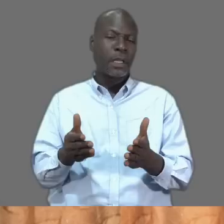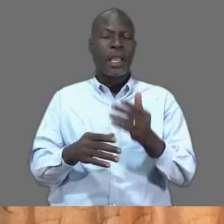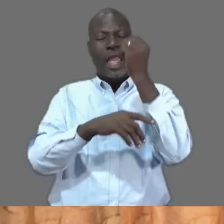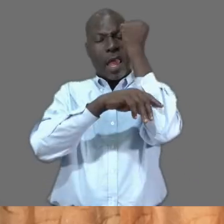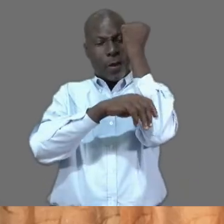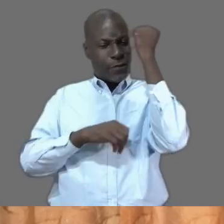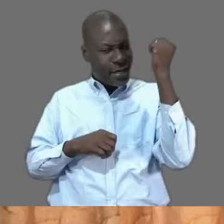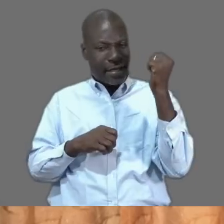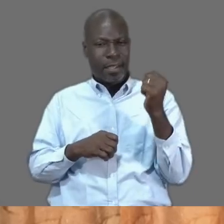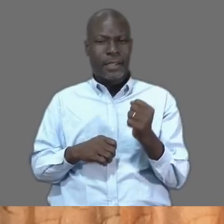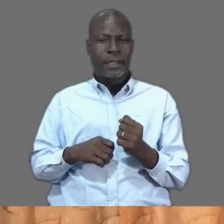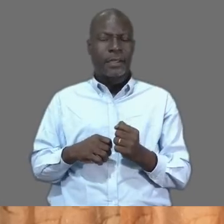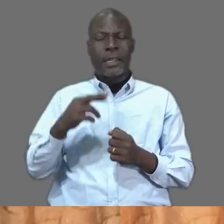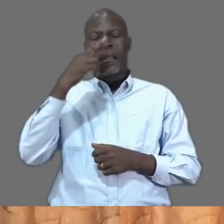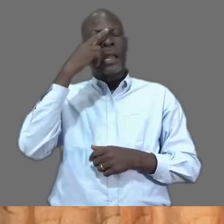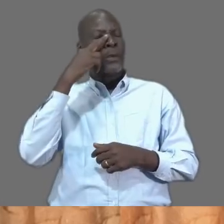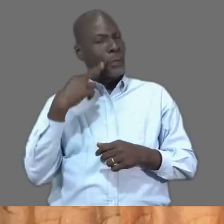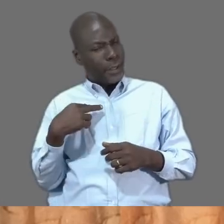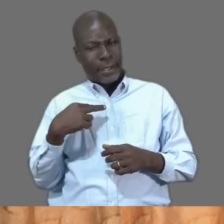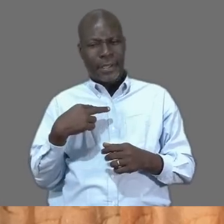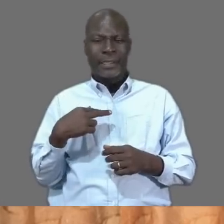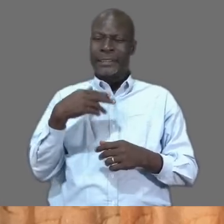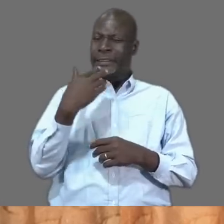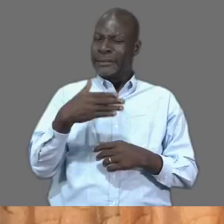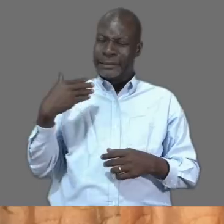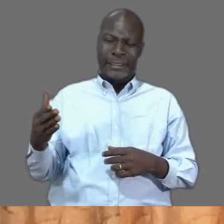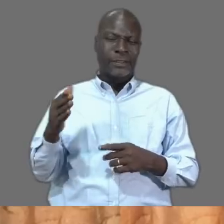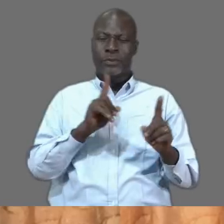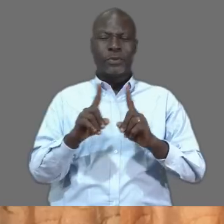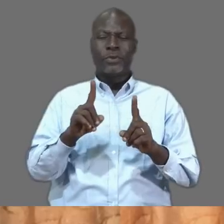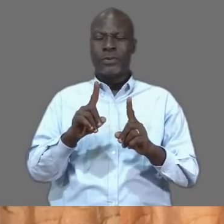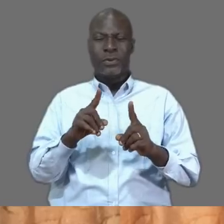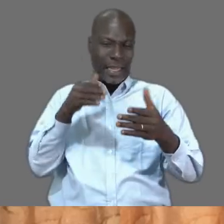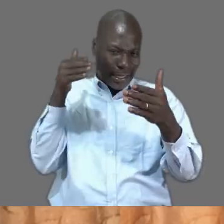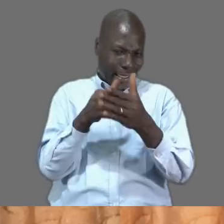Kronobo eni enyeme hunua ye ye editia yenu yenipa.